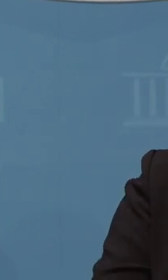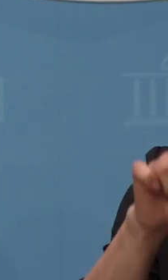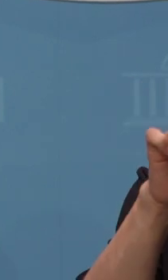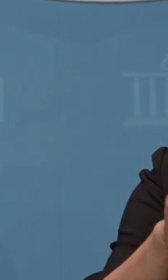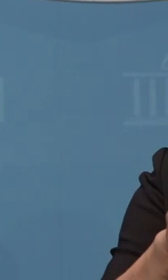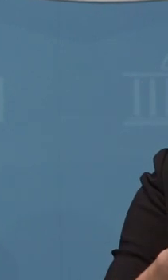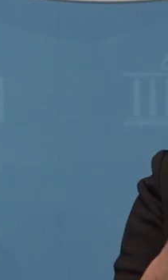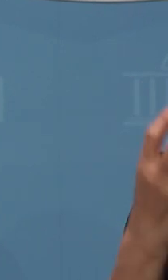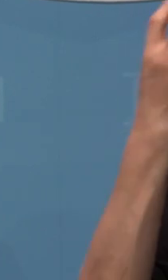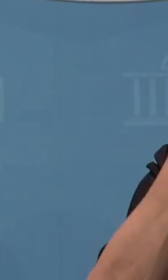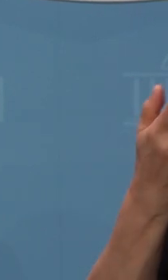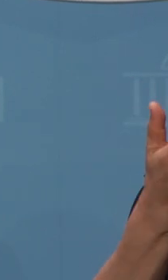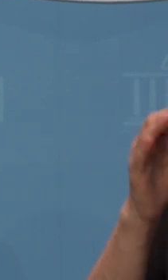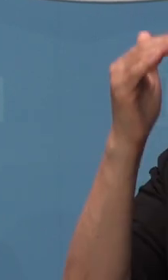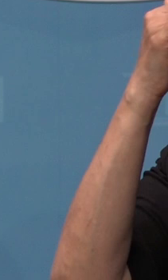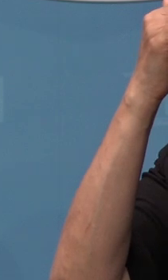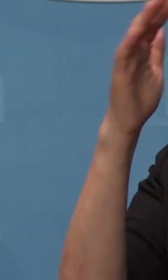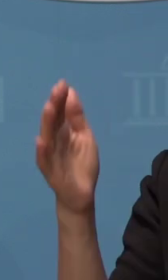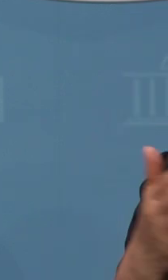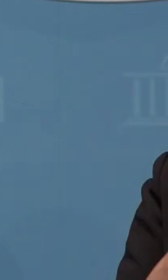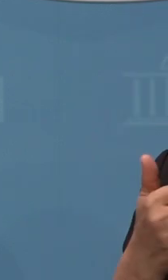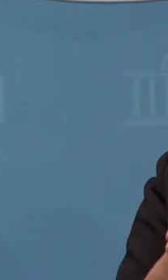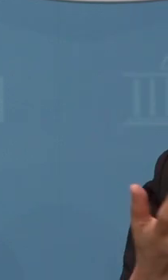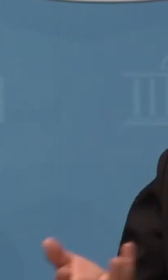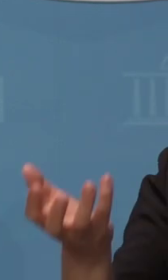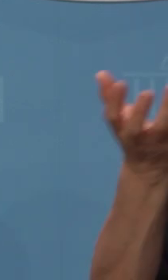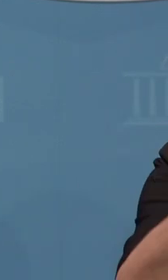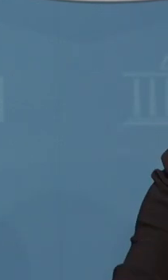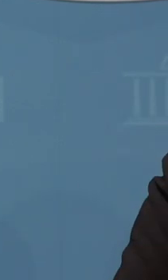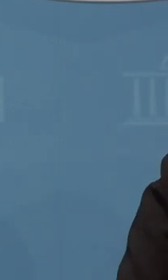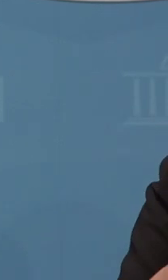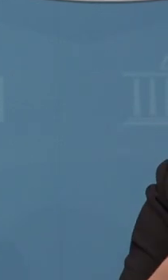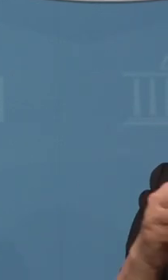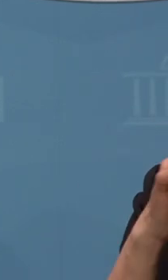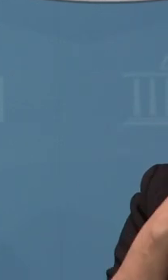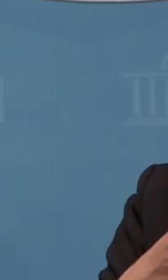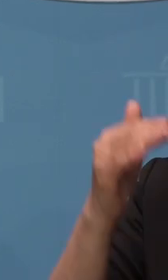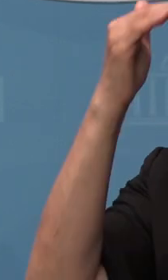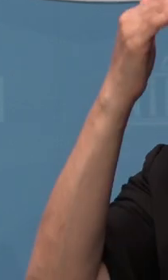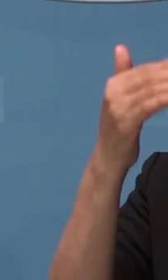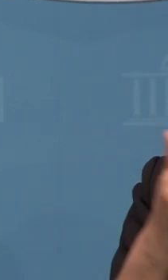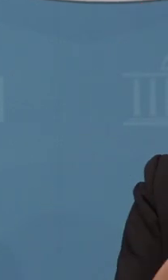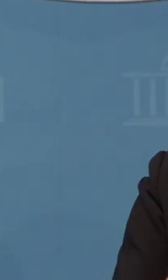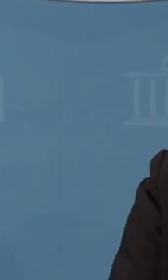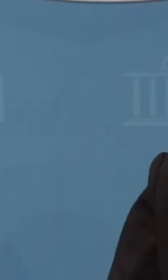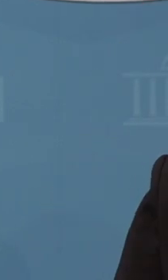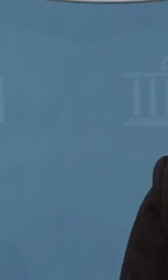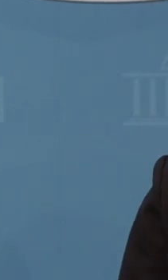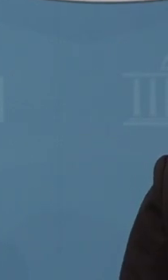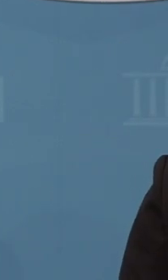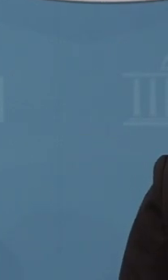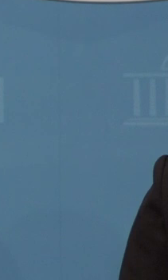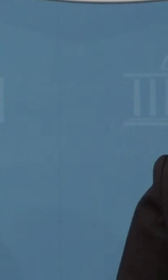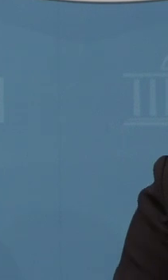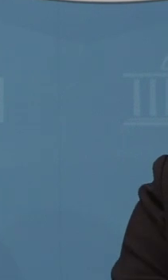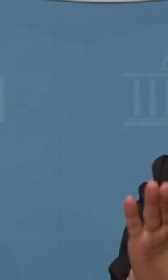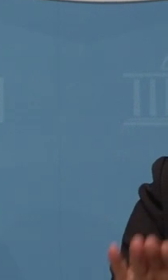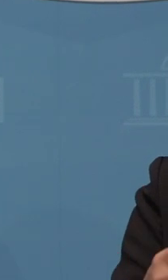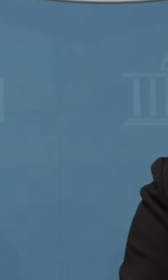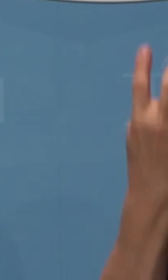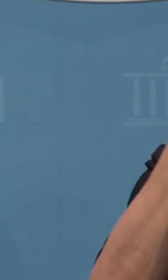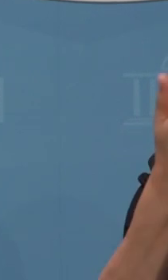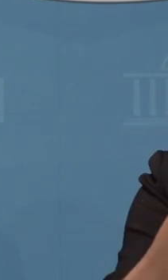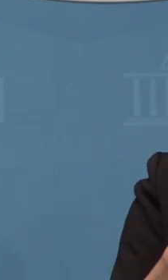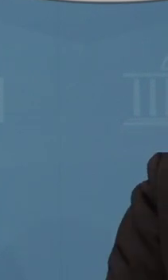이대로라면 시찰은커녕 보여주는 곳만 구경하고 돌아오는 견학단에 그칠 수밖에 없습니다. 이번 시찰단